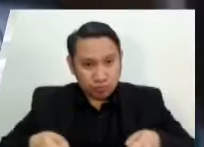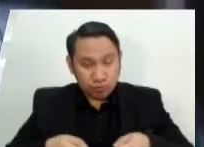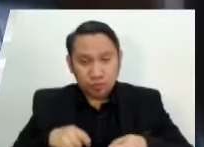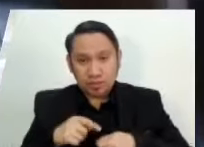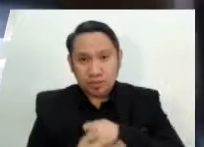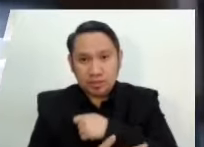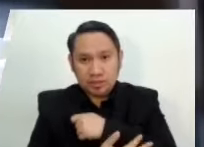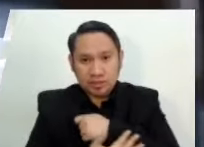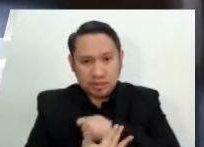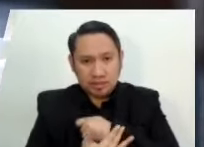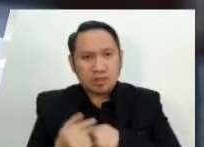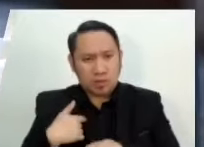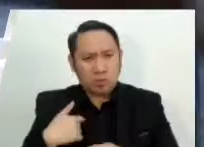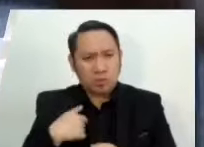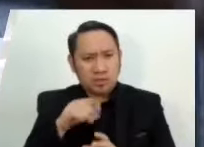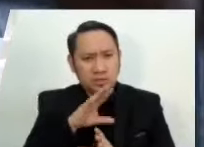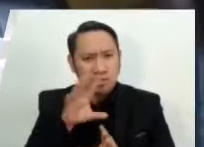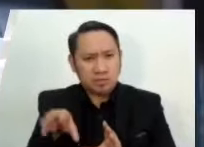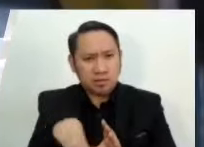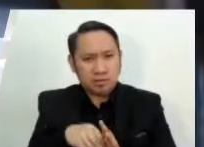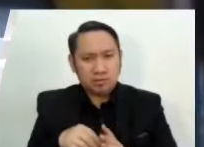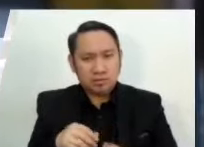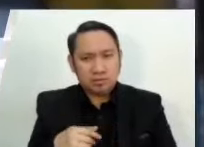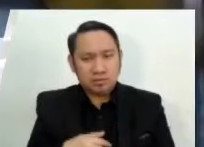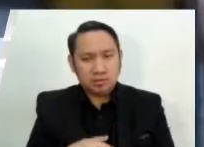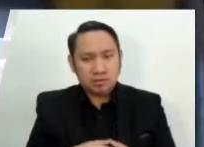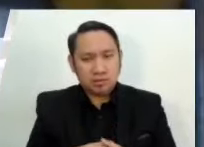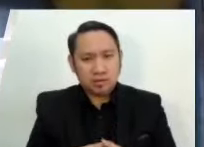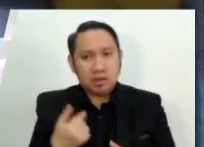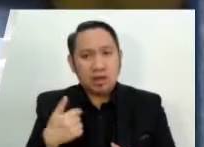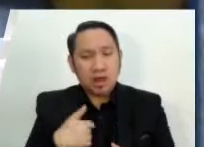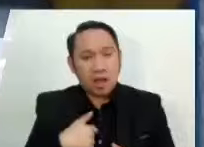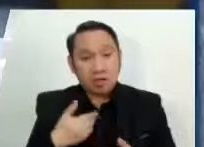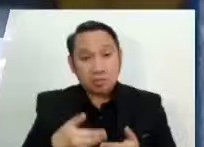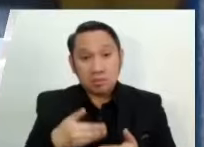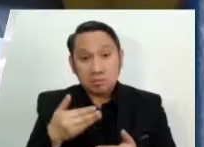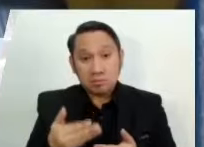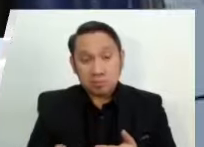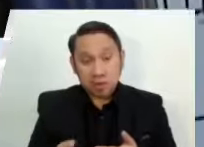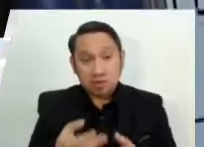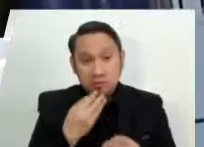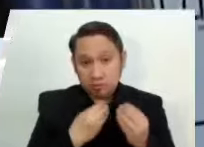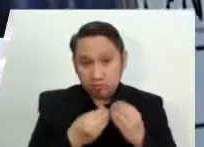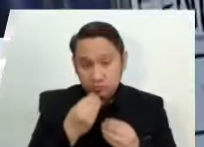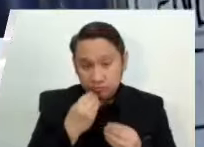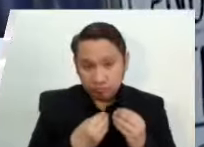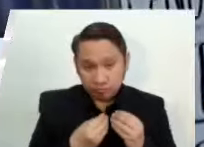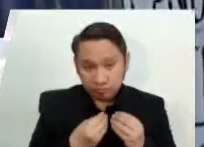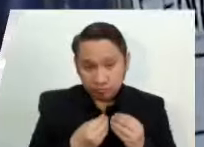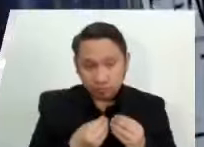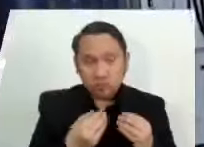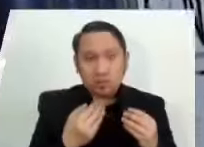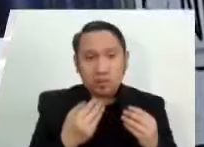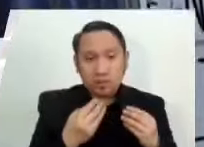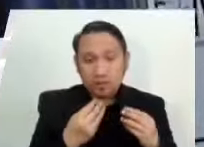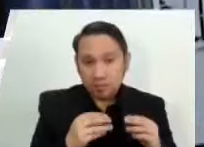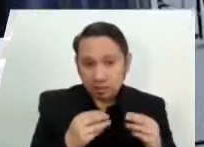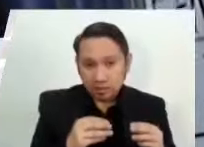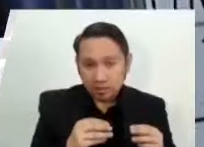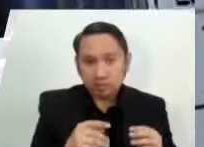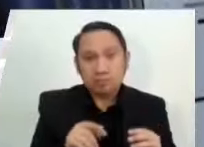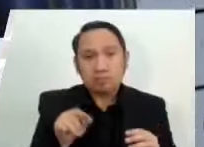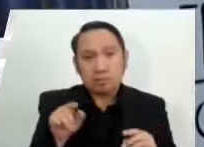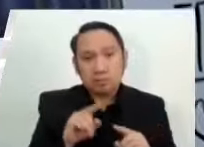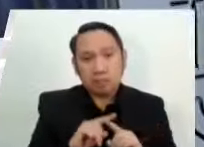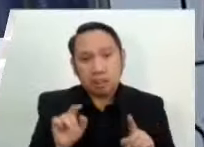Ano ba dapat yung gagawin mo lang doon? Bibili po ng ulam, ma'am. Sa Palengga po. Sa custodial facility ng Tanay Municipal